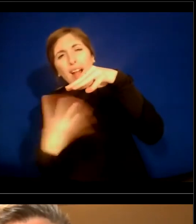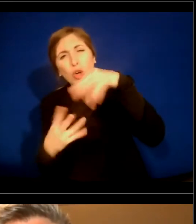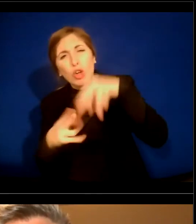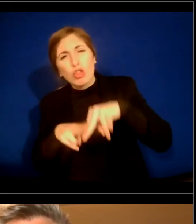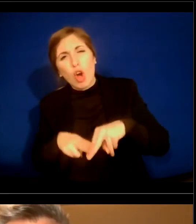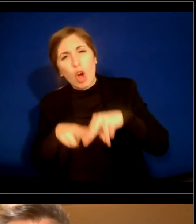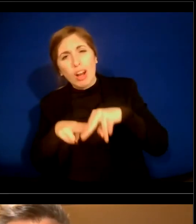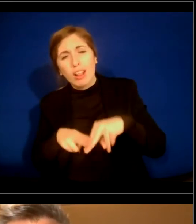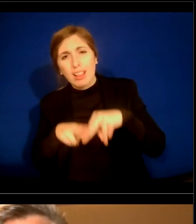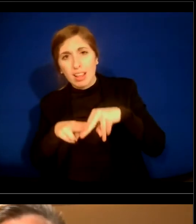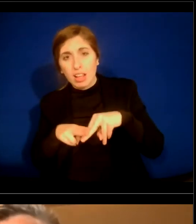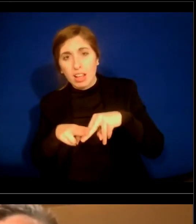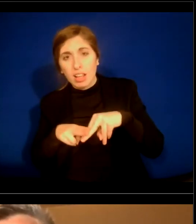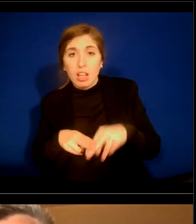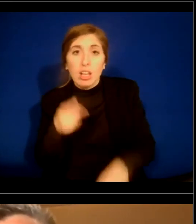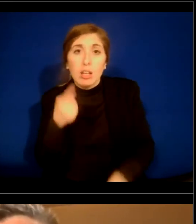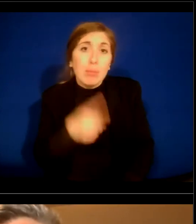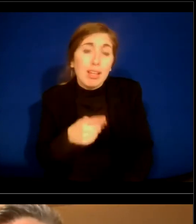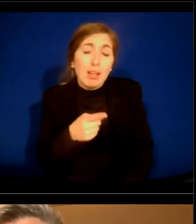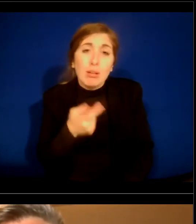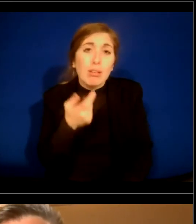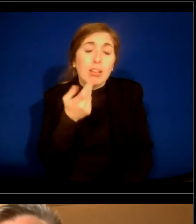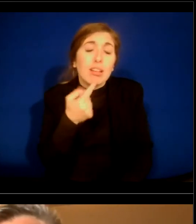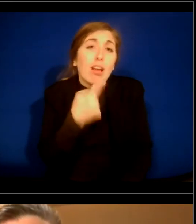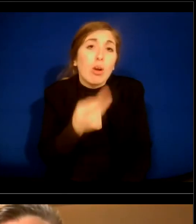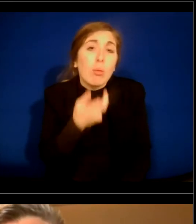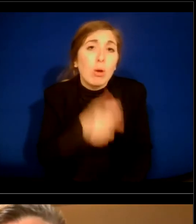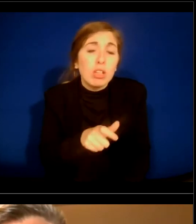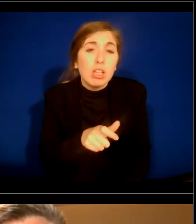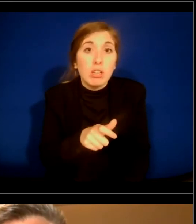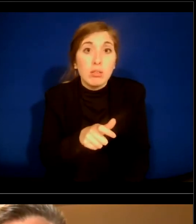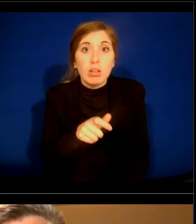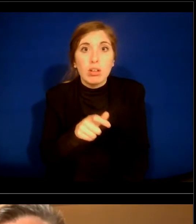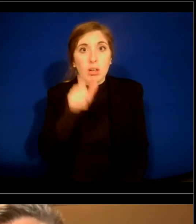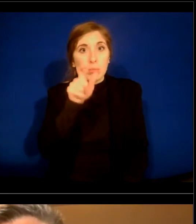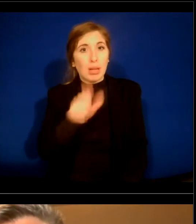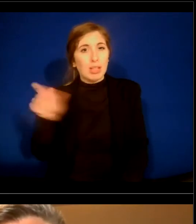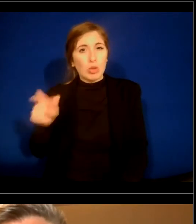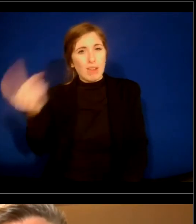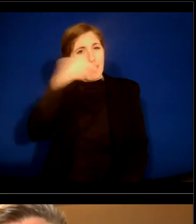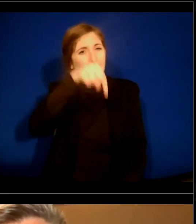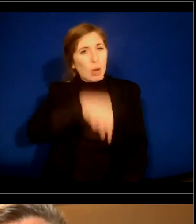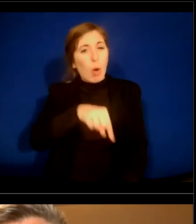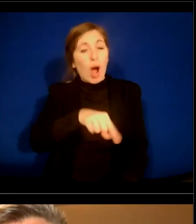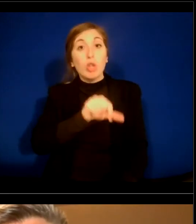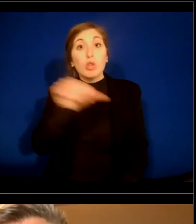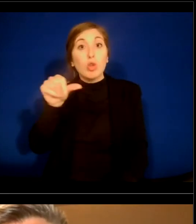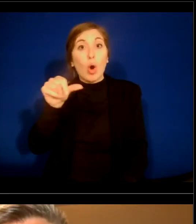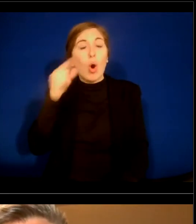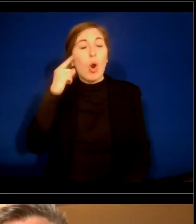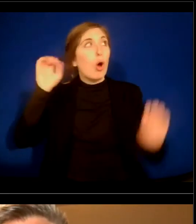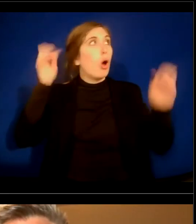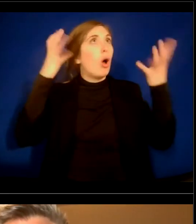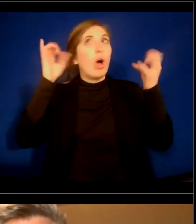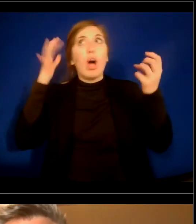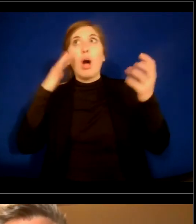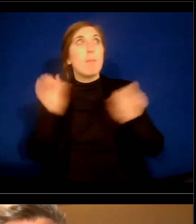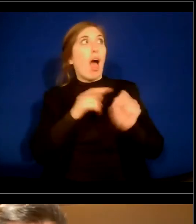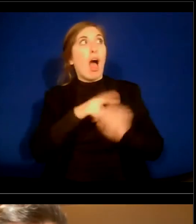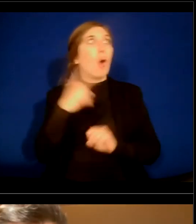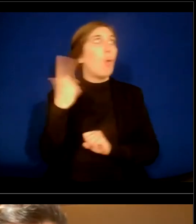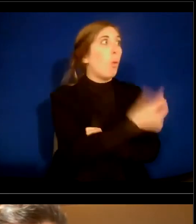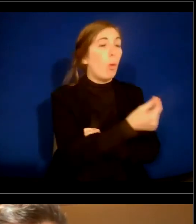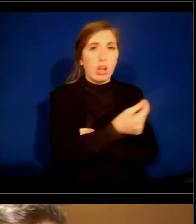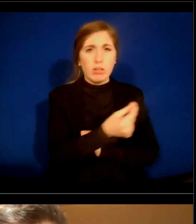solo delle persone che hanno sentito le sirene e hanno avuto paura e sono scappate, ma sono delle persone